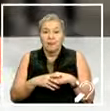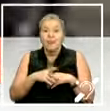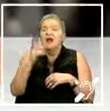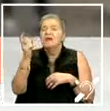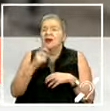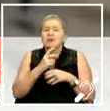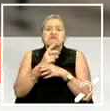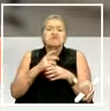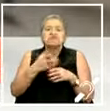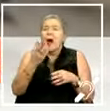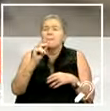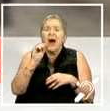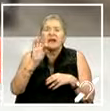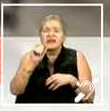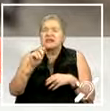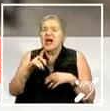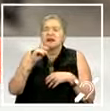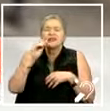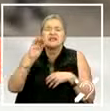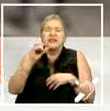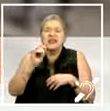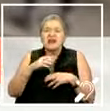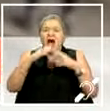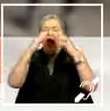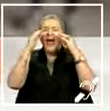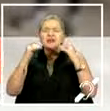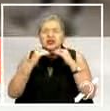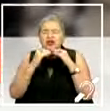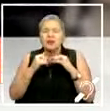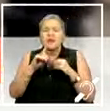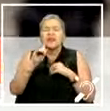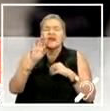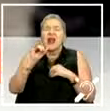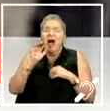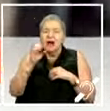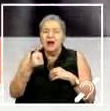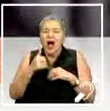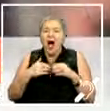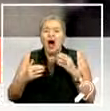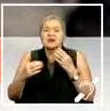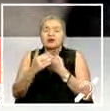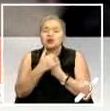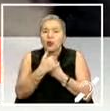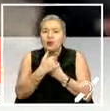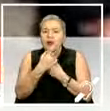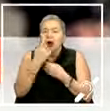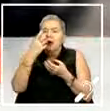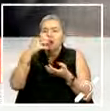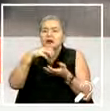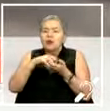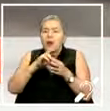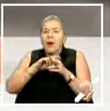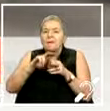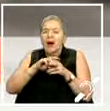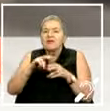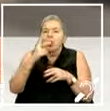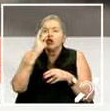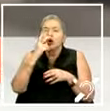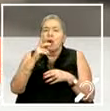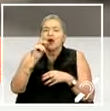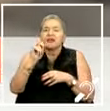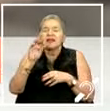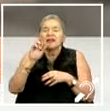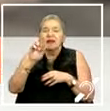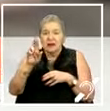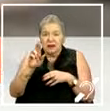țări precum Pakistan, Siria, Egipt, Sri Lanka și Irak erau ascunși în compartimentul de marfă a două tiruri printre